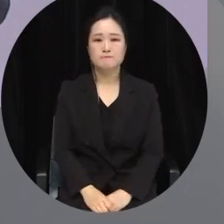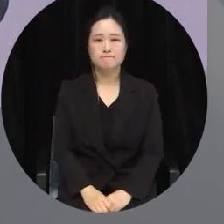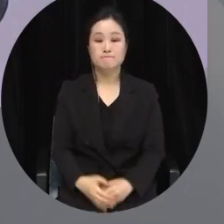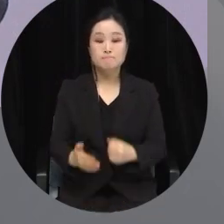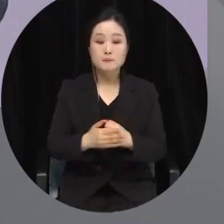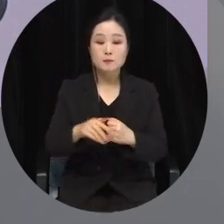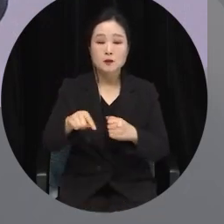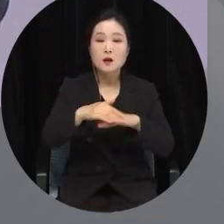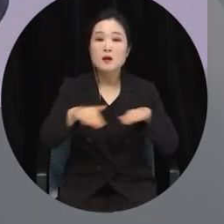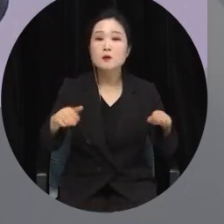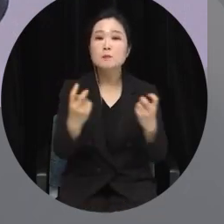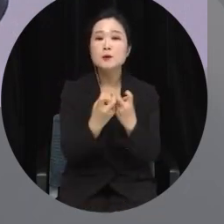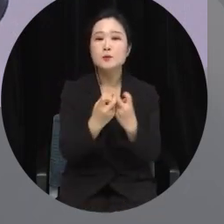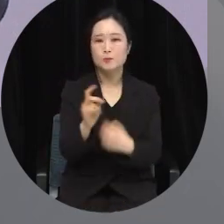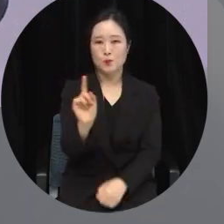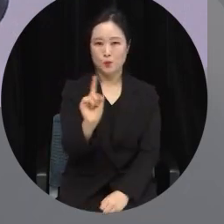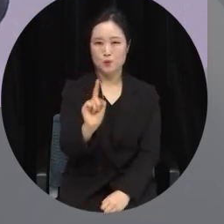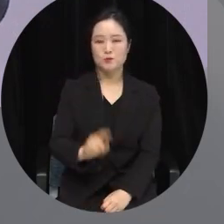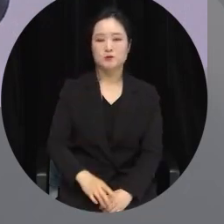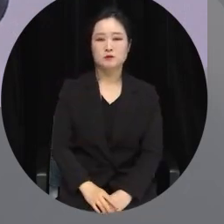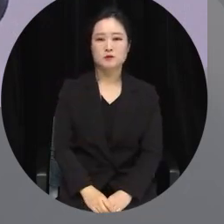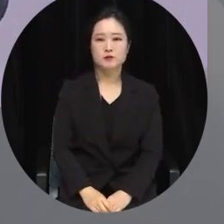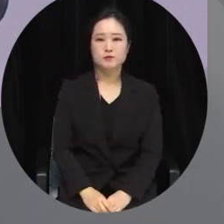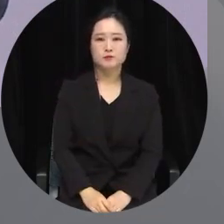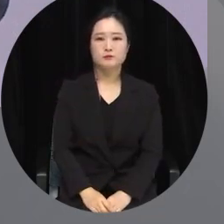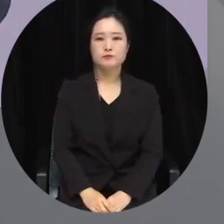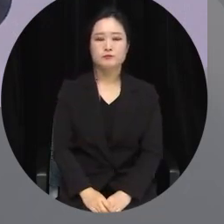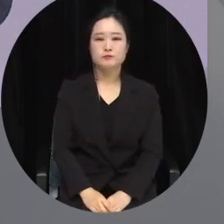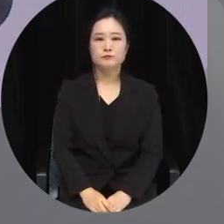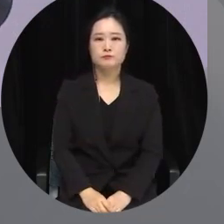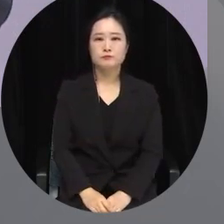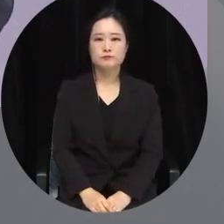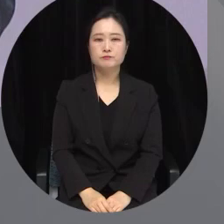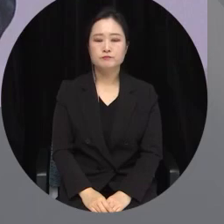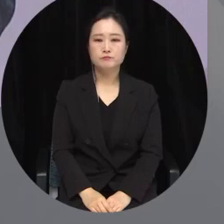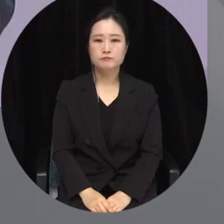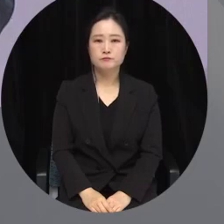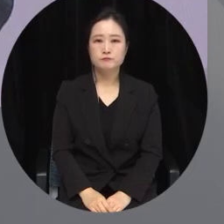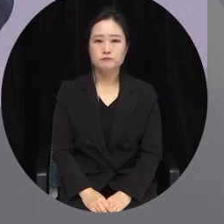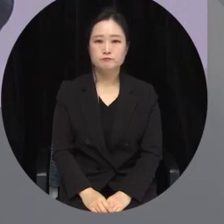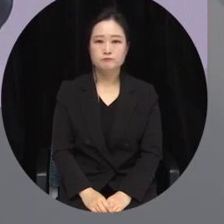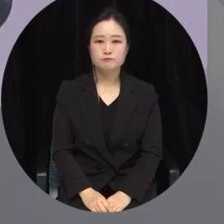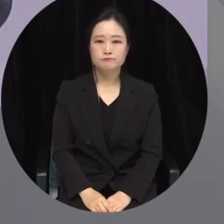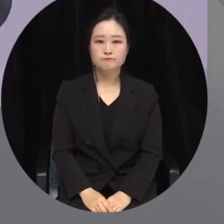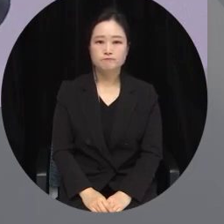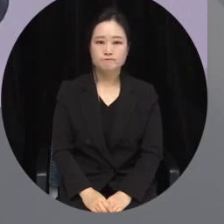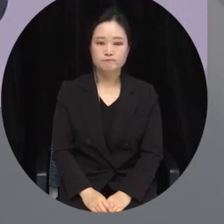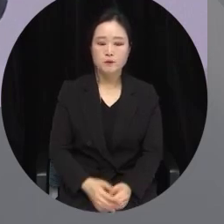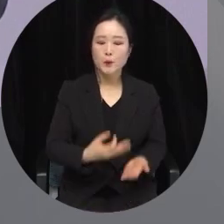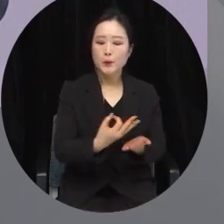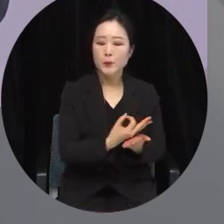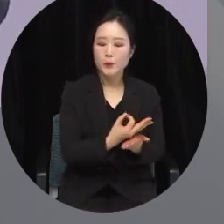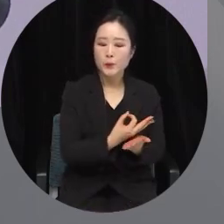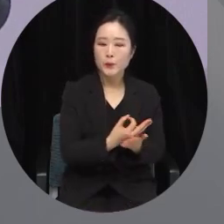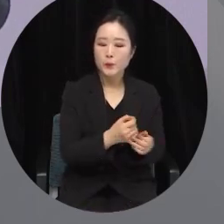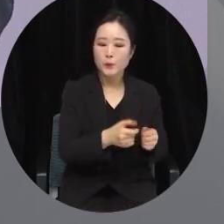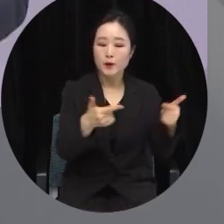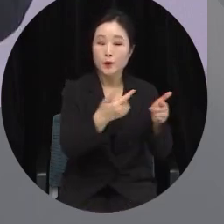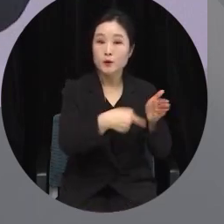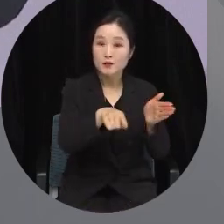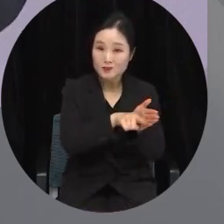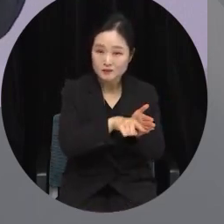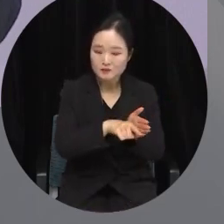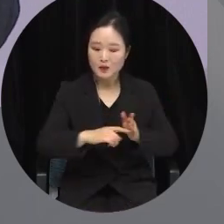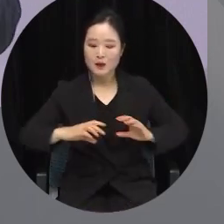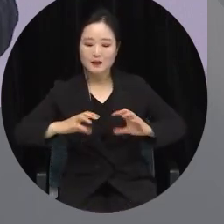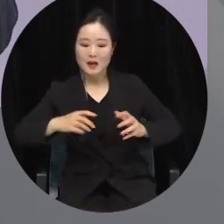이걸 해결하는 길은 아까 얘기한 대로 사업 구성을 높이기 위한 국고지원 정책이